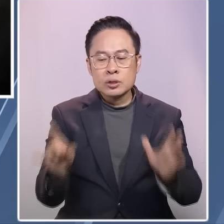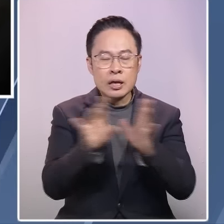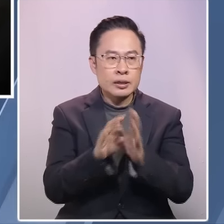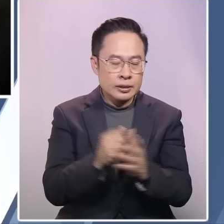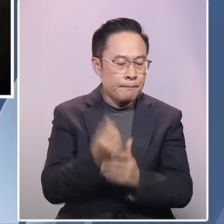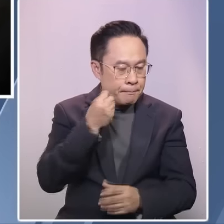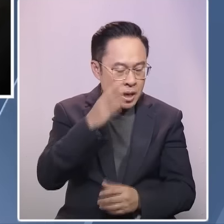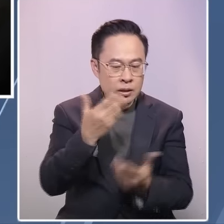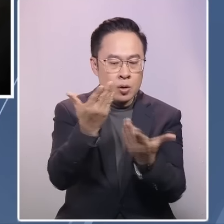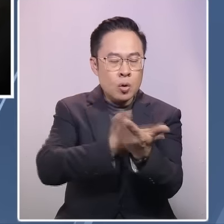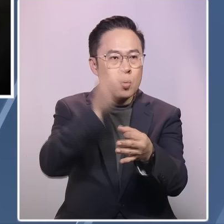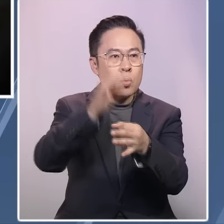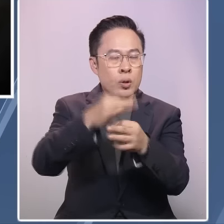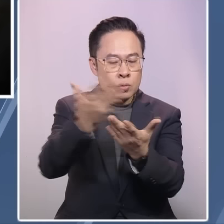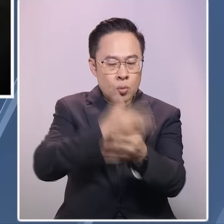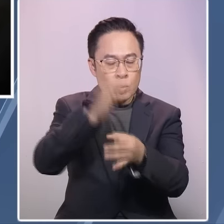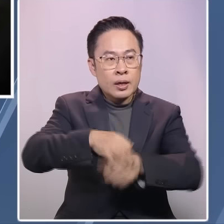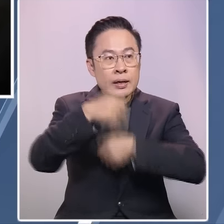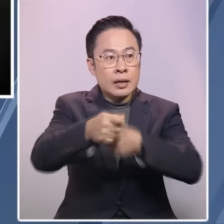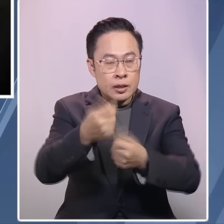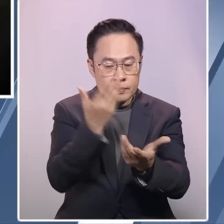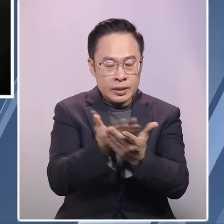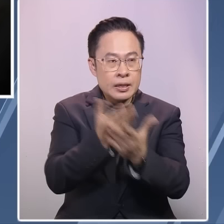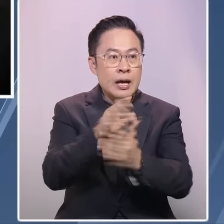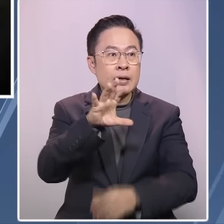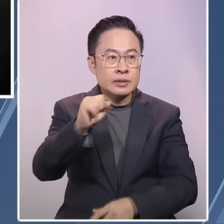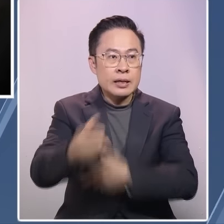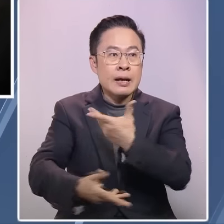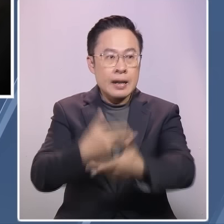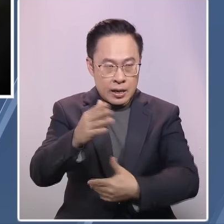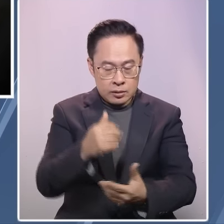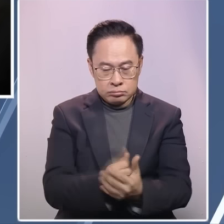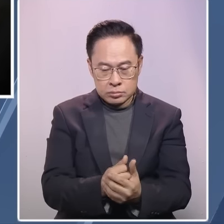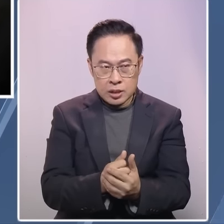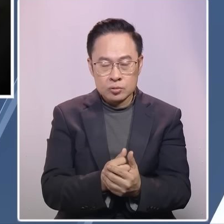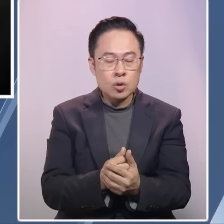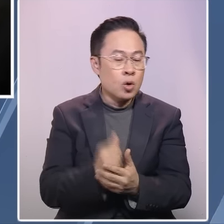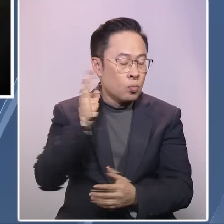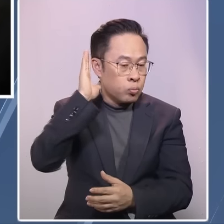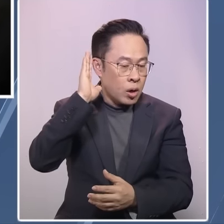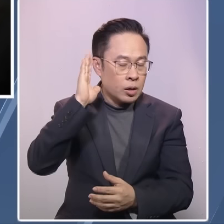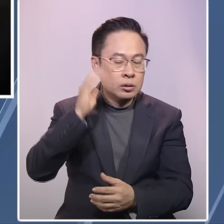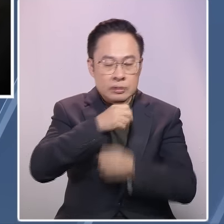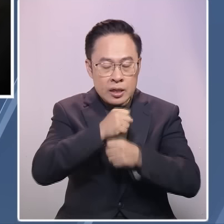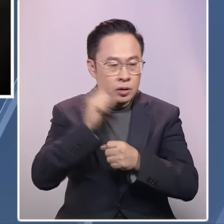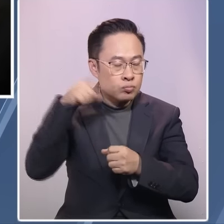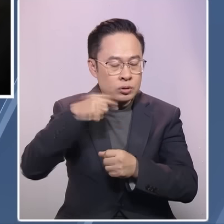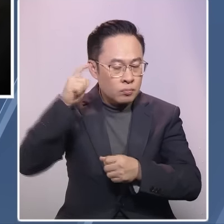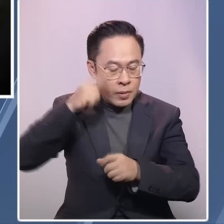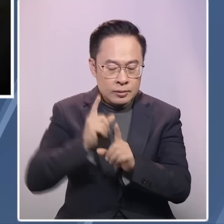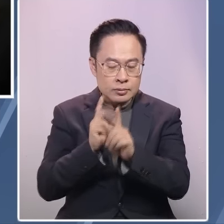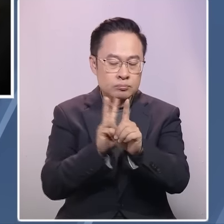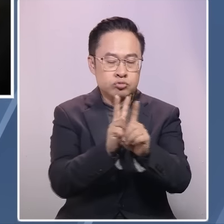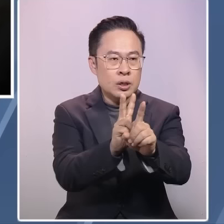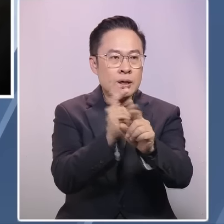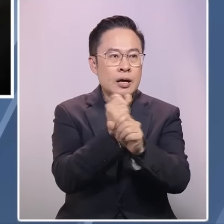ครับเอาสลากธกสเนี่ยที่เคยซื้อไว้เนี่ย 500,000บาทไปขายโดยมีกลุ่มผู้ก่อเหตุเนี่ยขับรถไปส่งเมื่อถอน